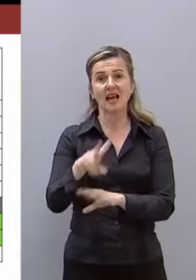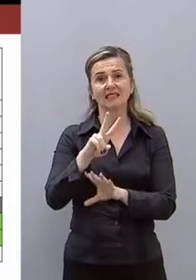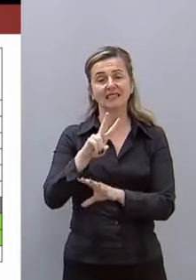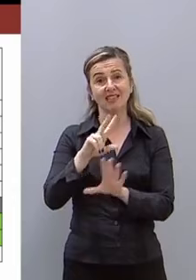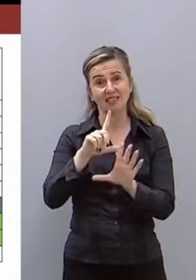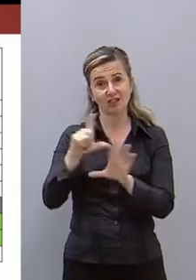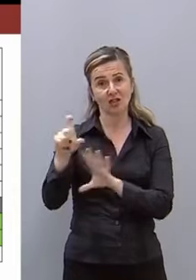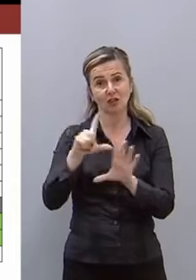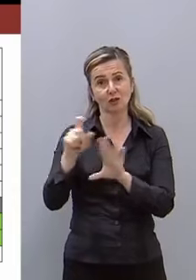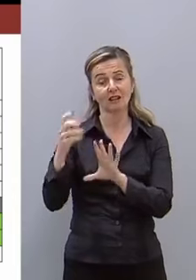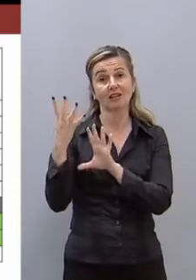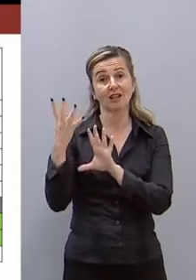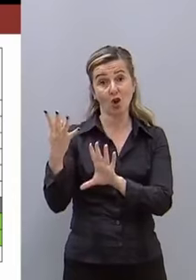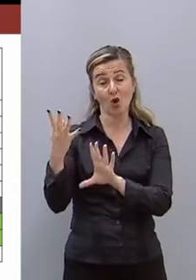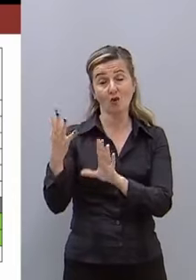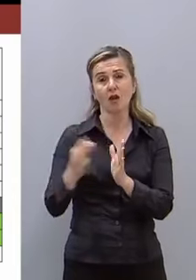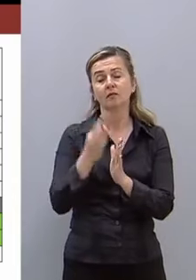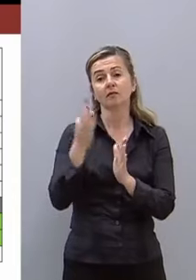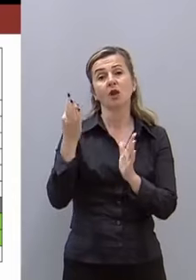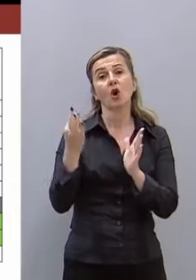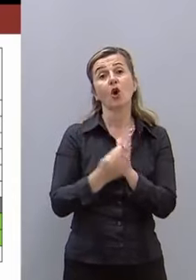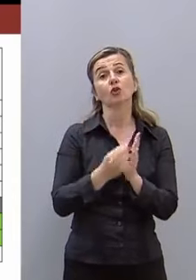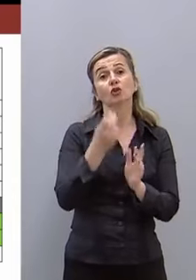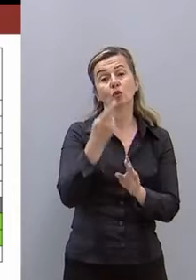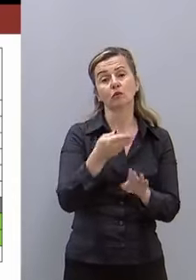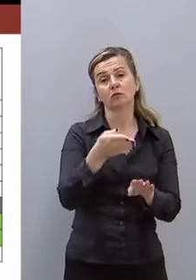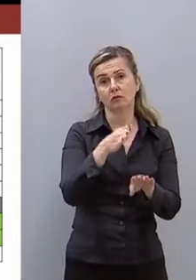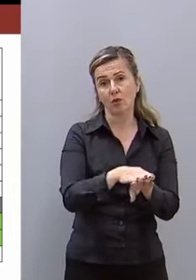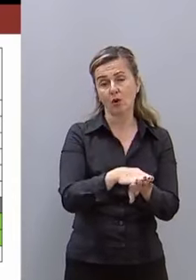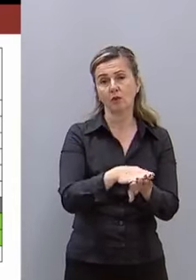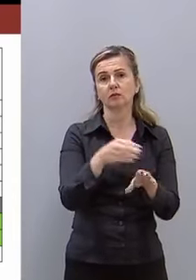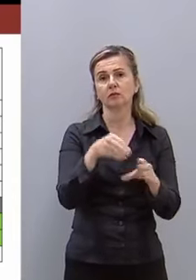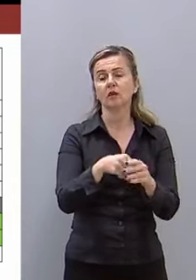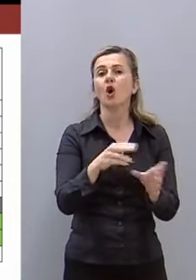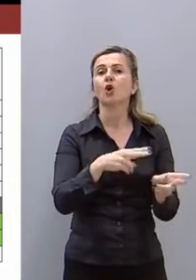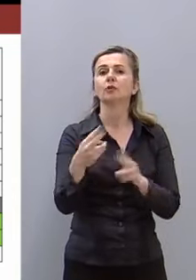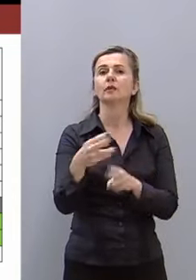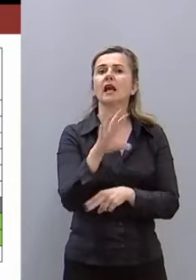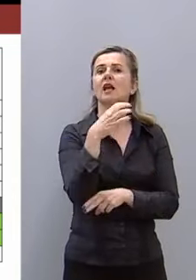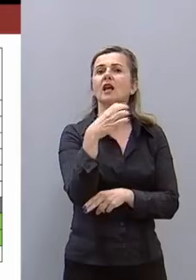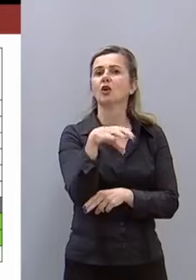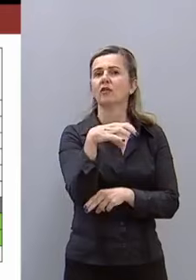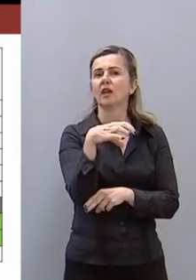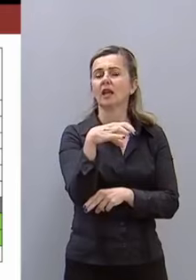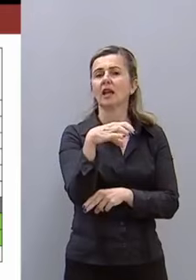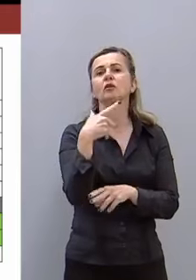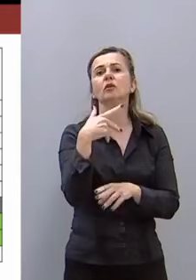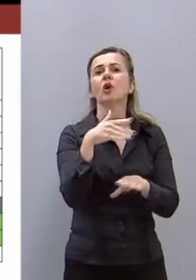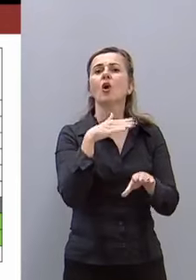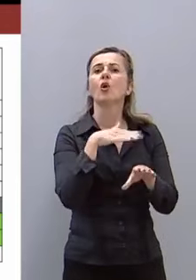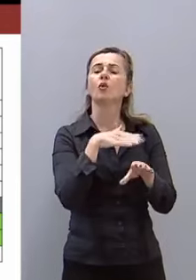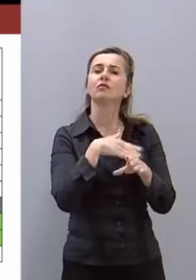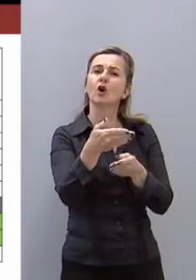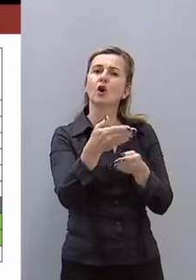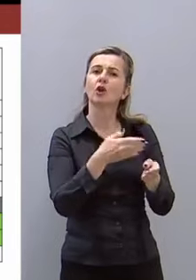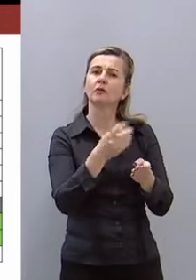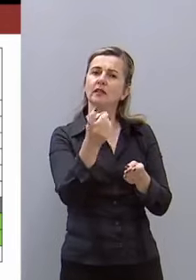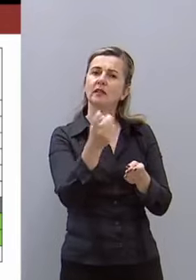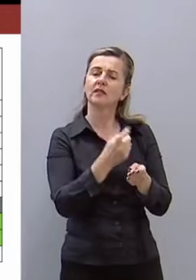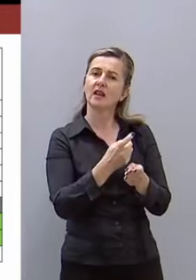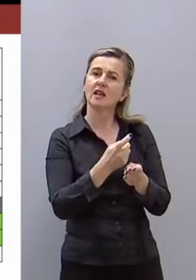oggi abbiamo registrato un decesso presso l'ospedale di rovereto ed era un utente di un ospite di un